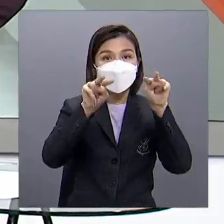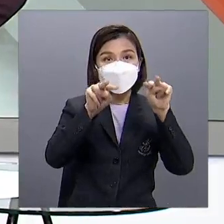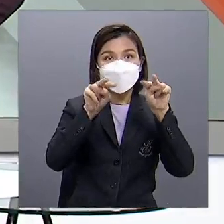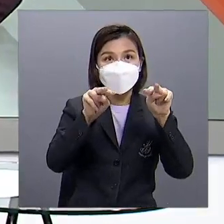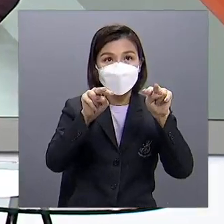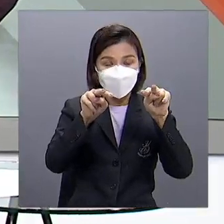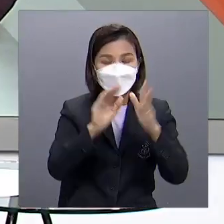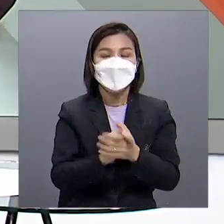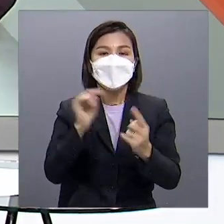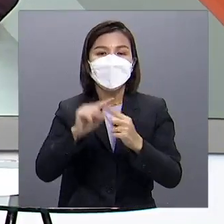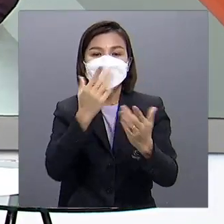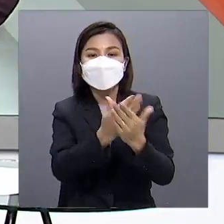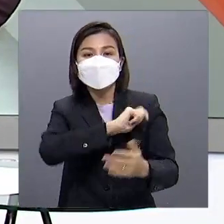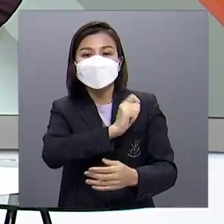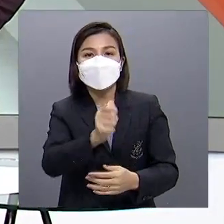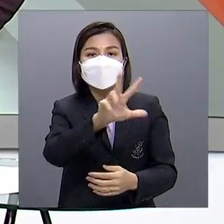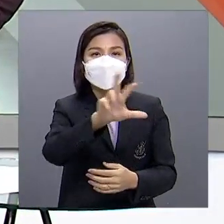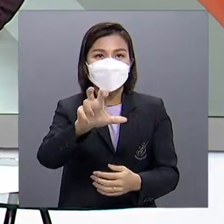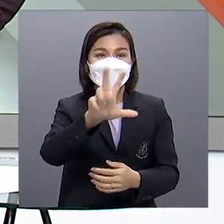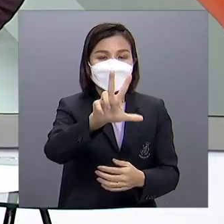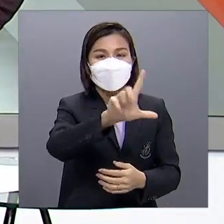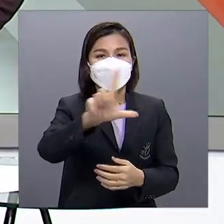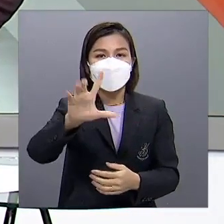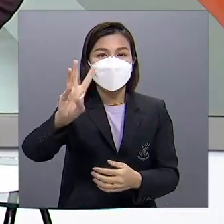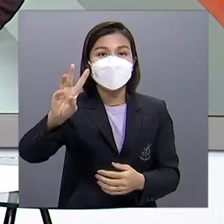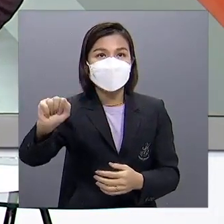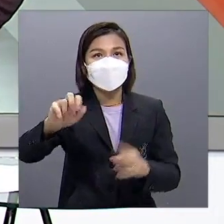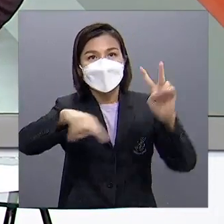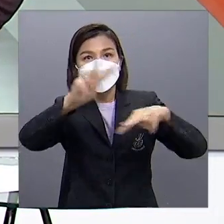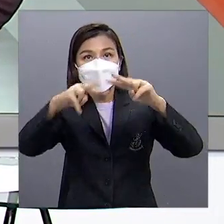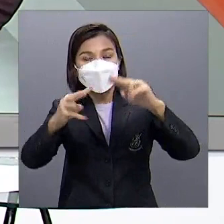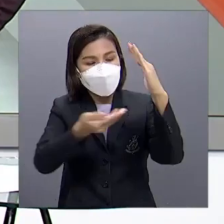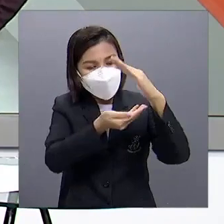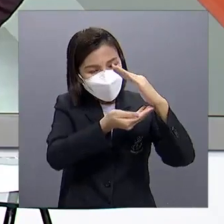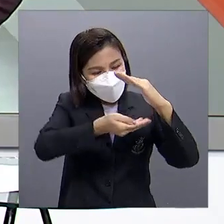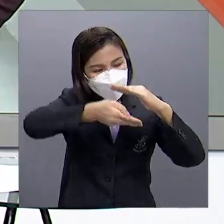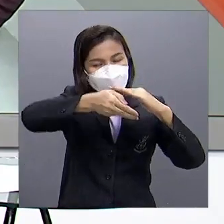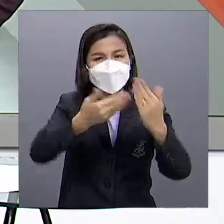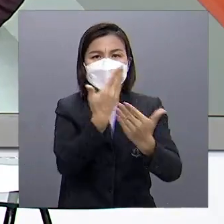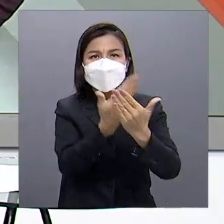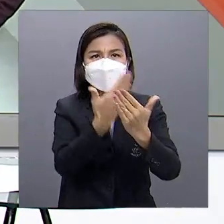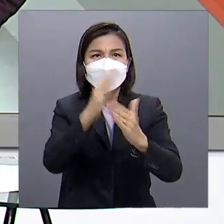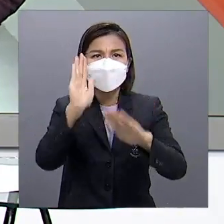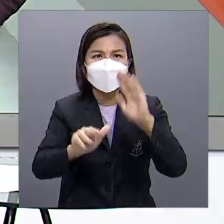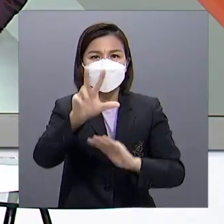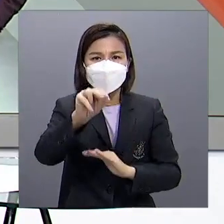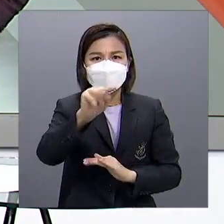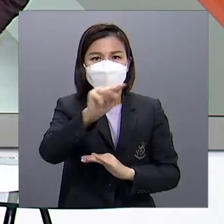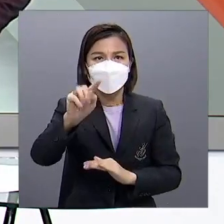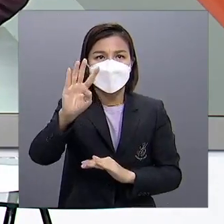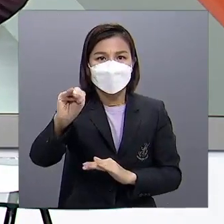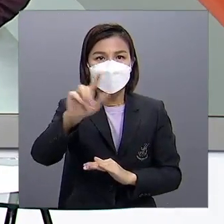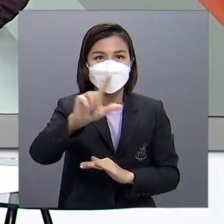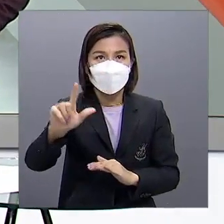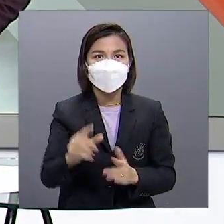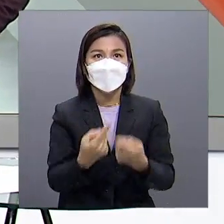ว่า 3,600,000 บาทเพื่อที่จะดูแลรังนกในถ้ำมูลค่าก็ประมาณสัก 30-40 ล้านบาทดูเหมือนทุกอย่างปกติ